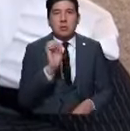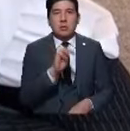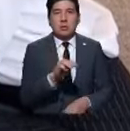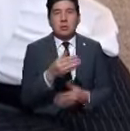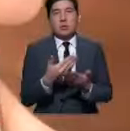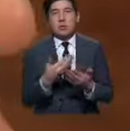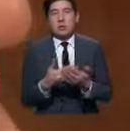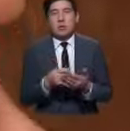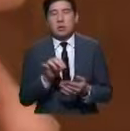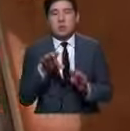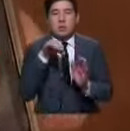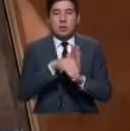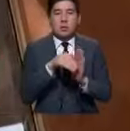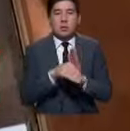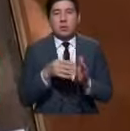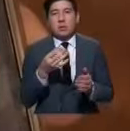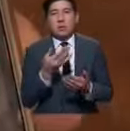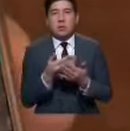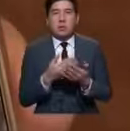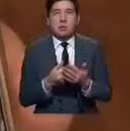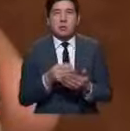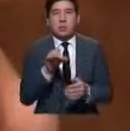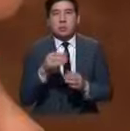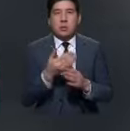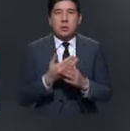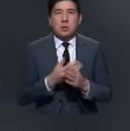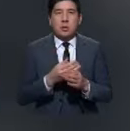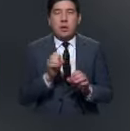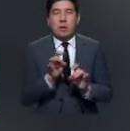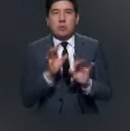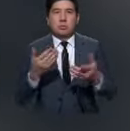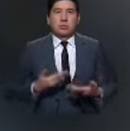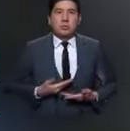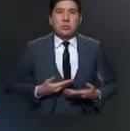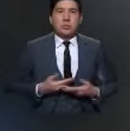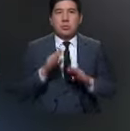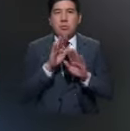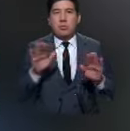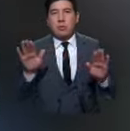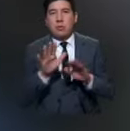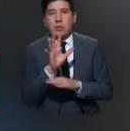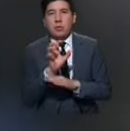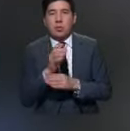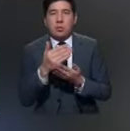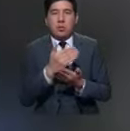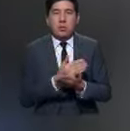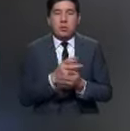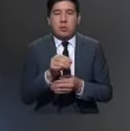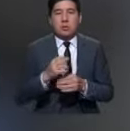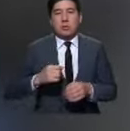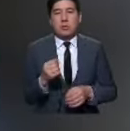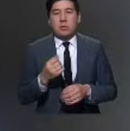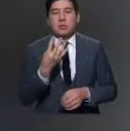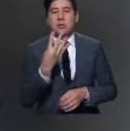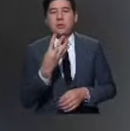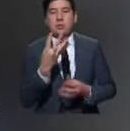Накануне молодой человек опубликовал видео, на котором ему удалось оживить ретро-фотографии. На это у парня и его товарища ушло 4